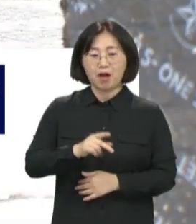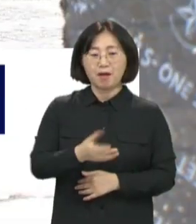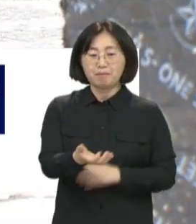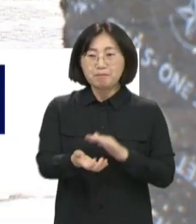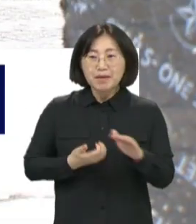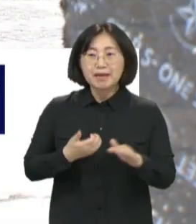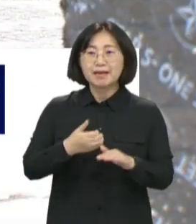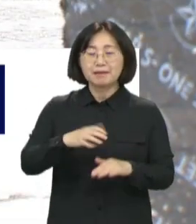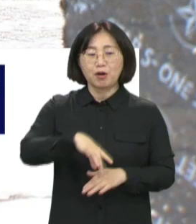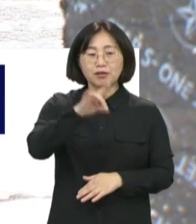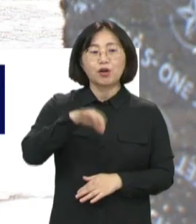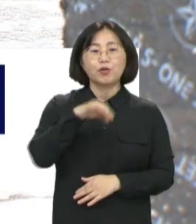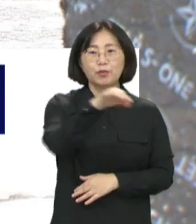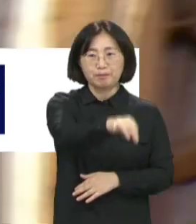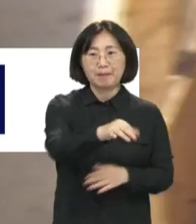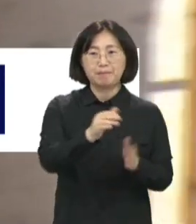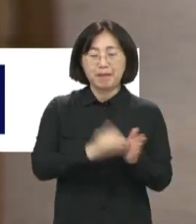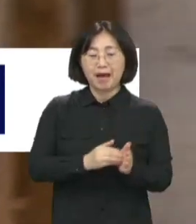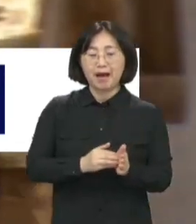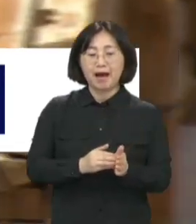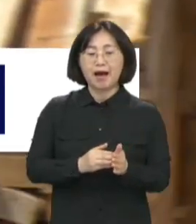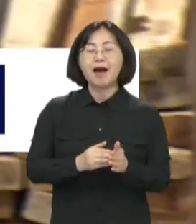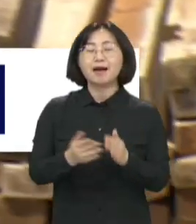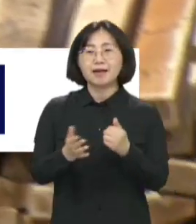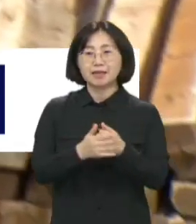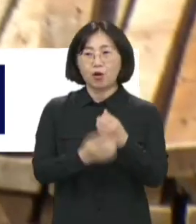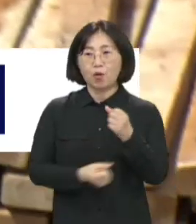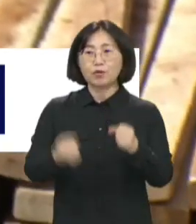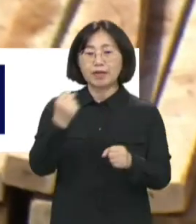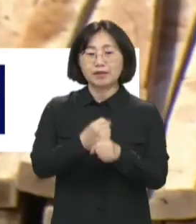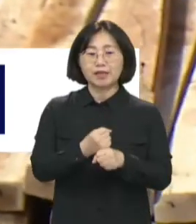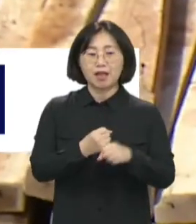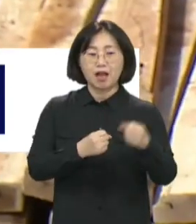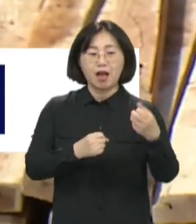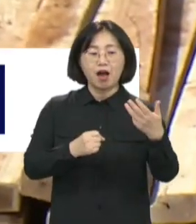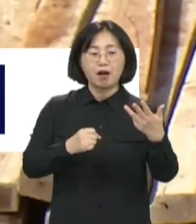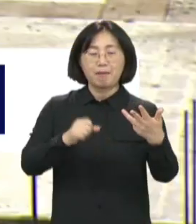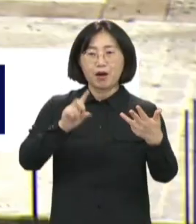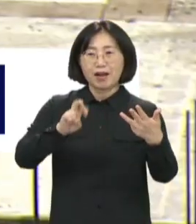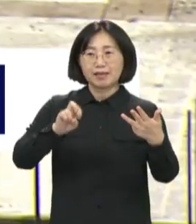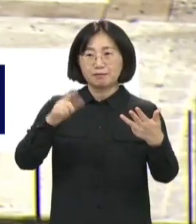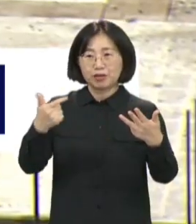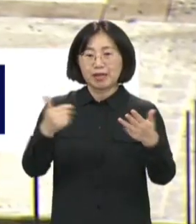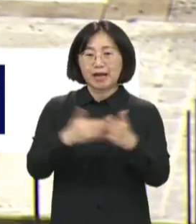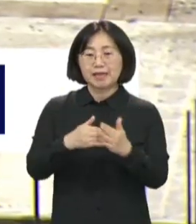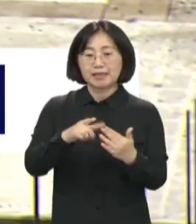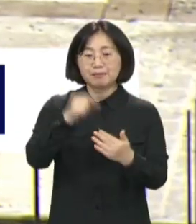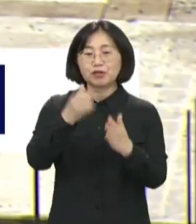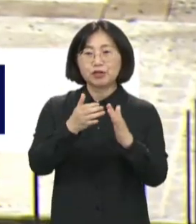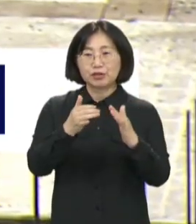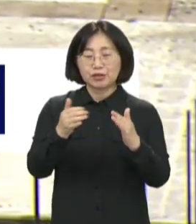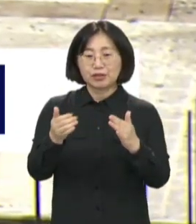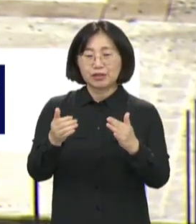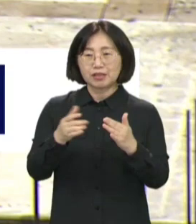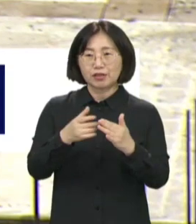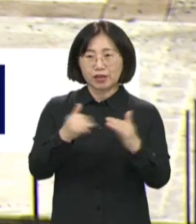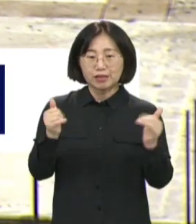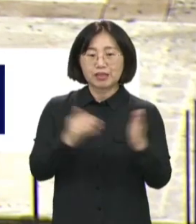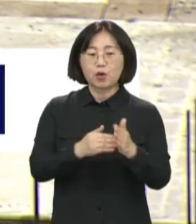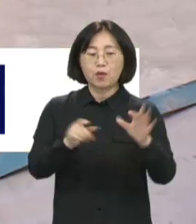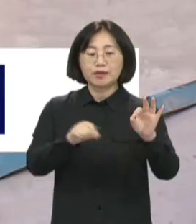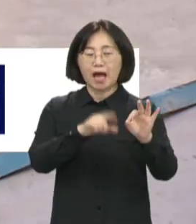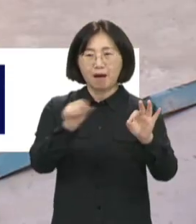양도를 통해 선 지급했으며 이에 공사 재개와 함께 오는 26일까지 입주자 선정을 마치고 10월말 입주를